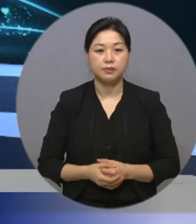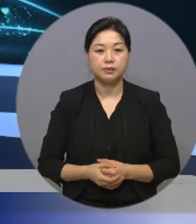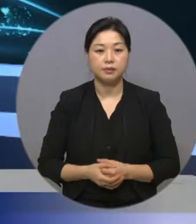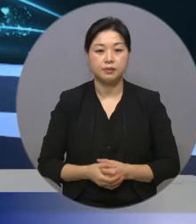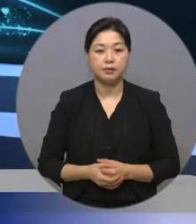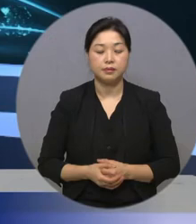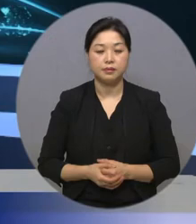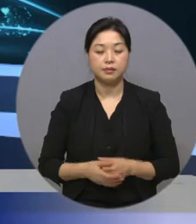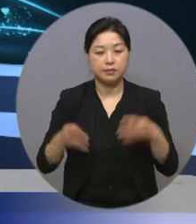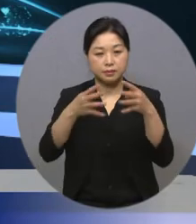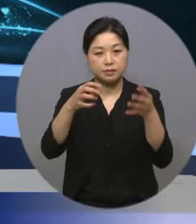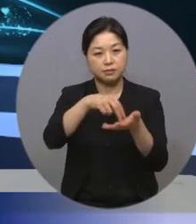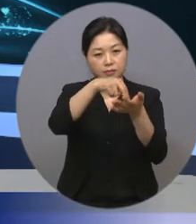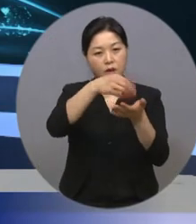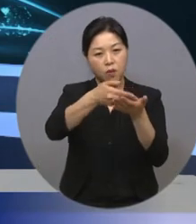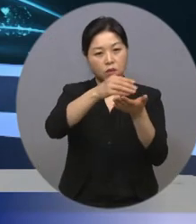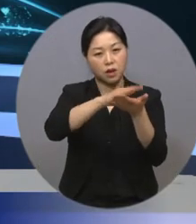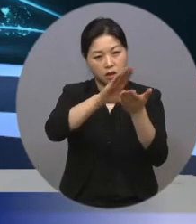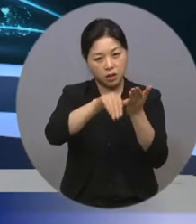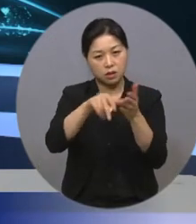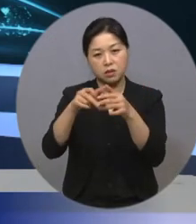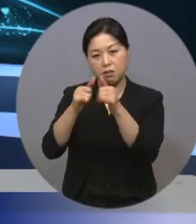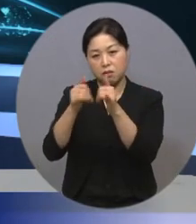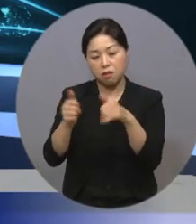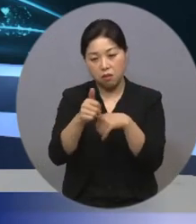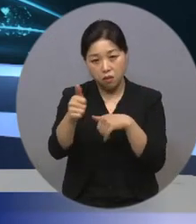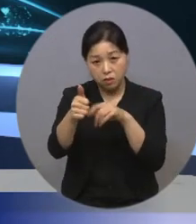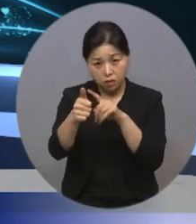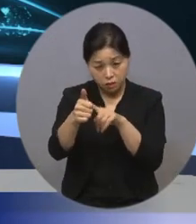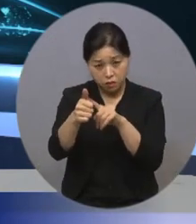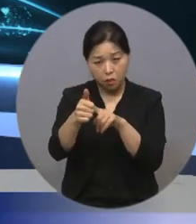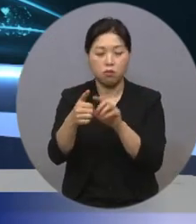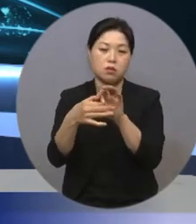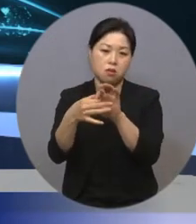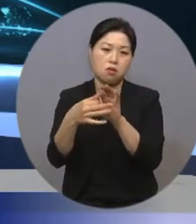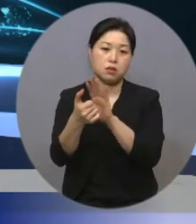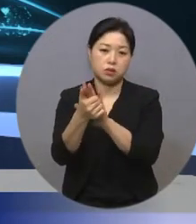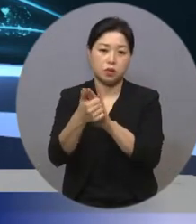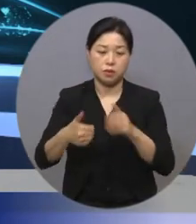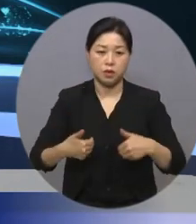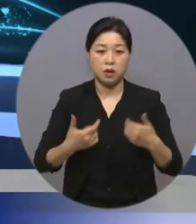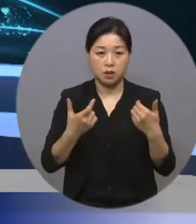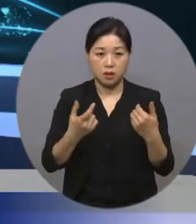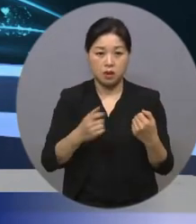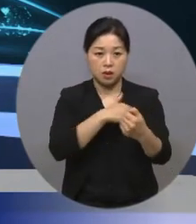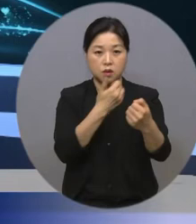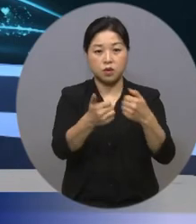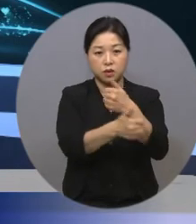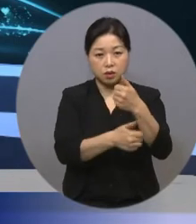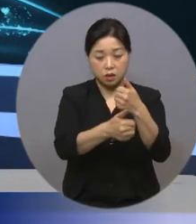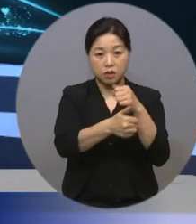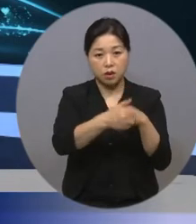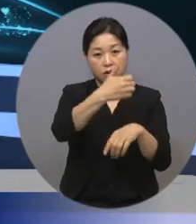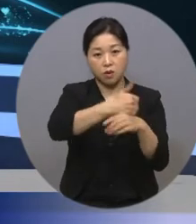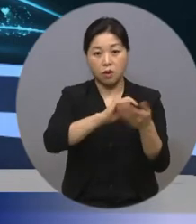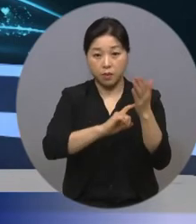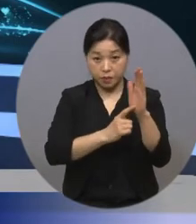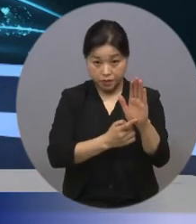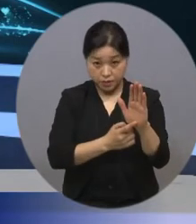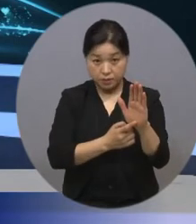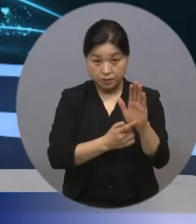앞서 아파트 승강기 공사 시 장애인에게 이동 편의를 제공해야 한다는 인권위의 판단에 대한 소식